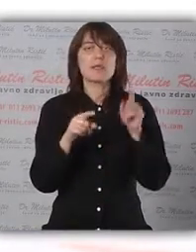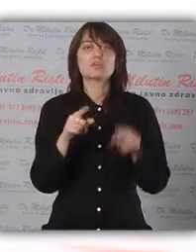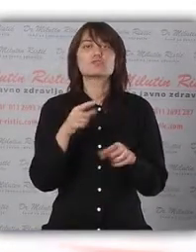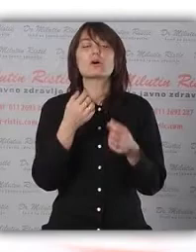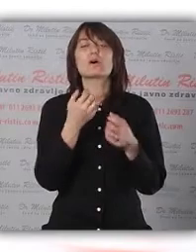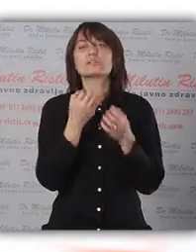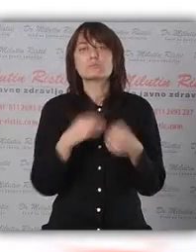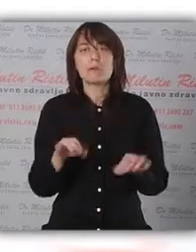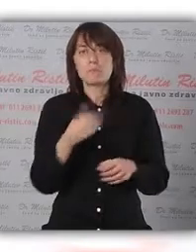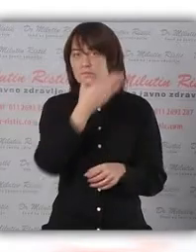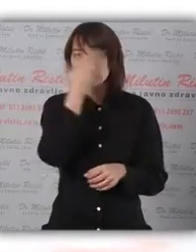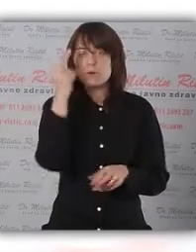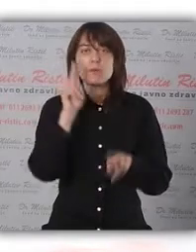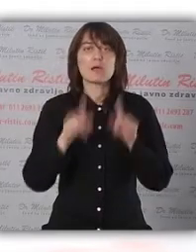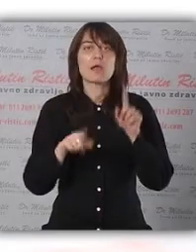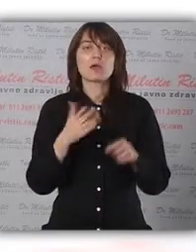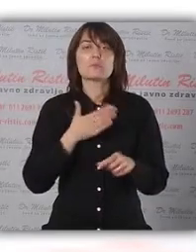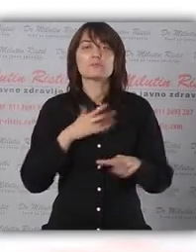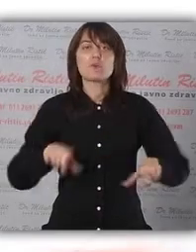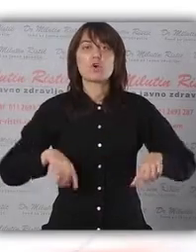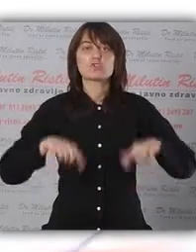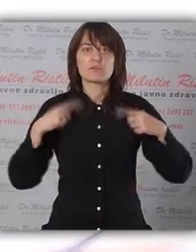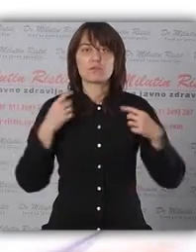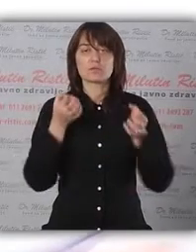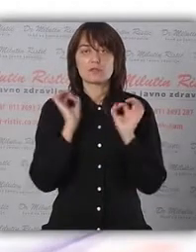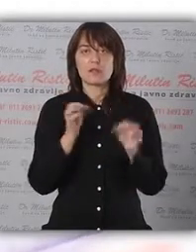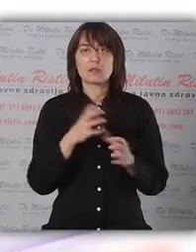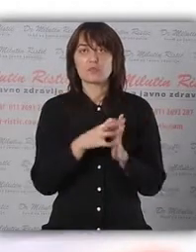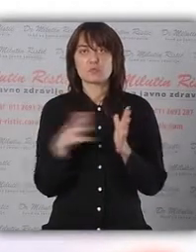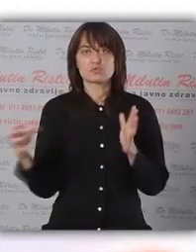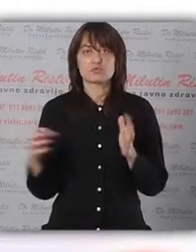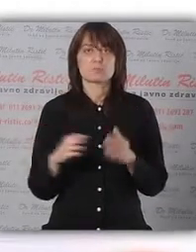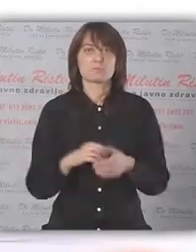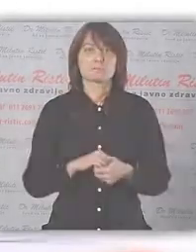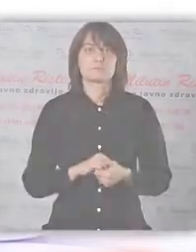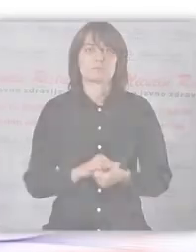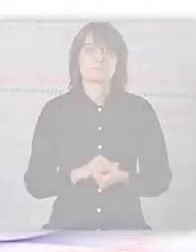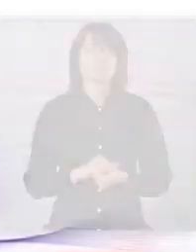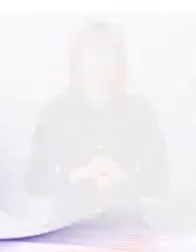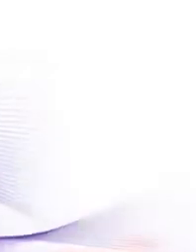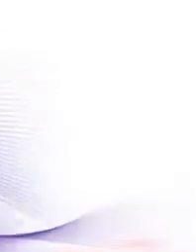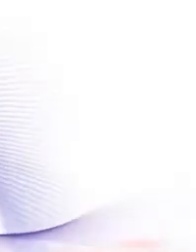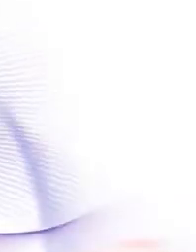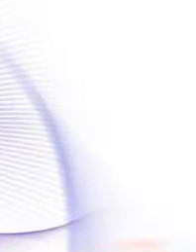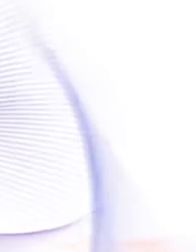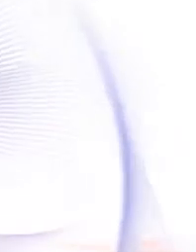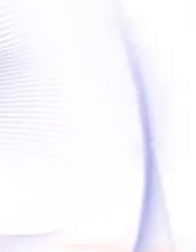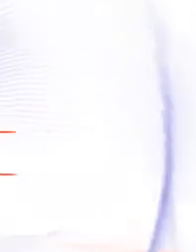nije nešto što smemo da zanemarimo kako bi svoj život učinili kvalitetnijim i dužim.